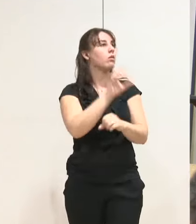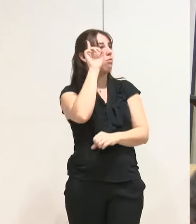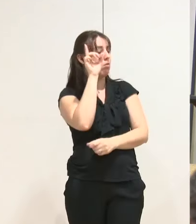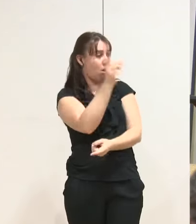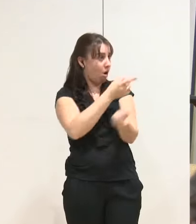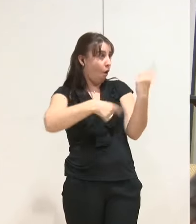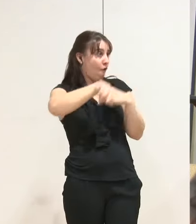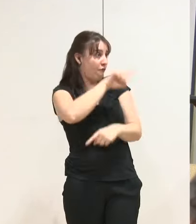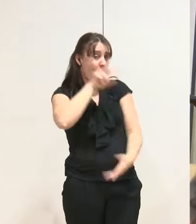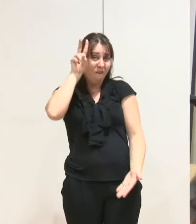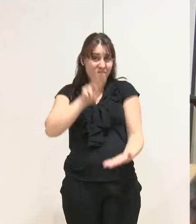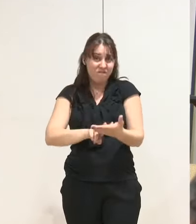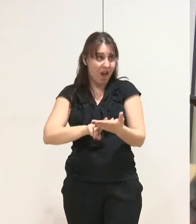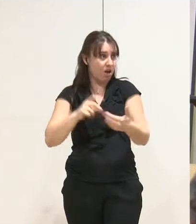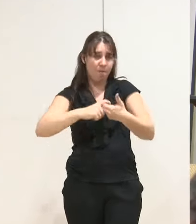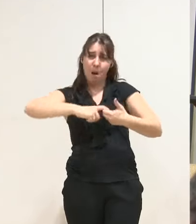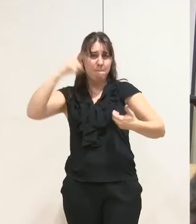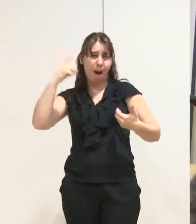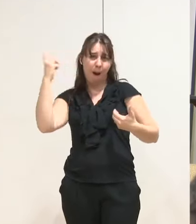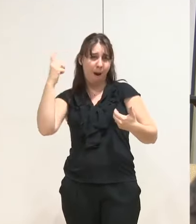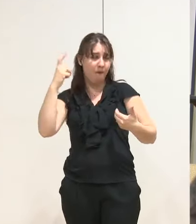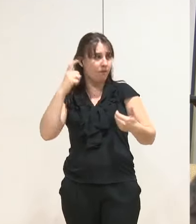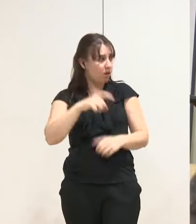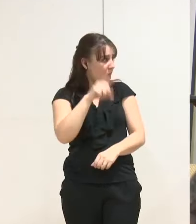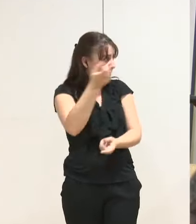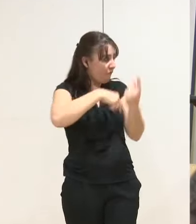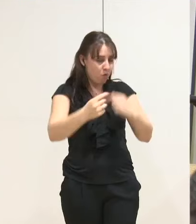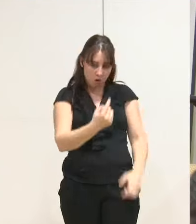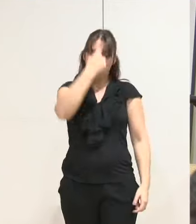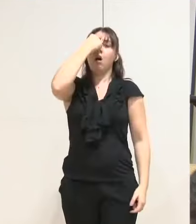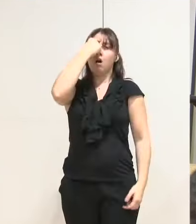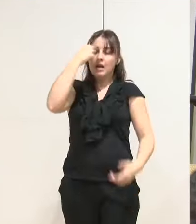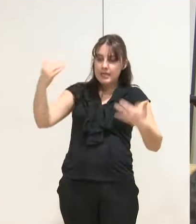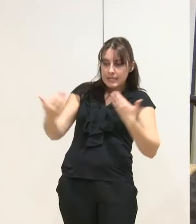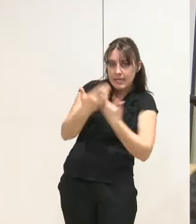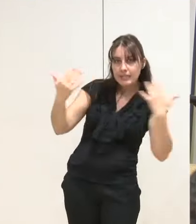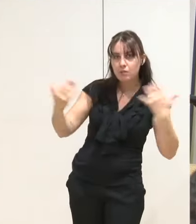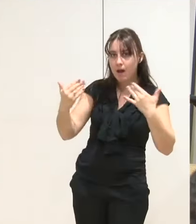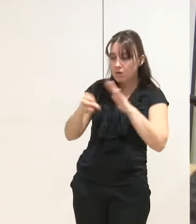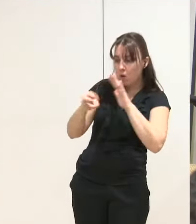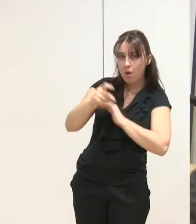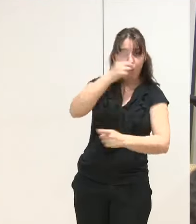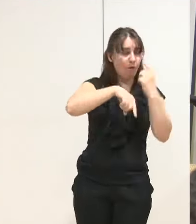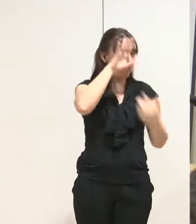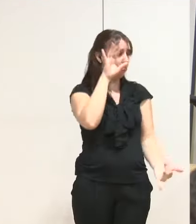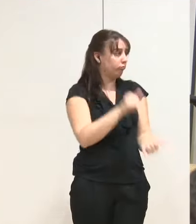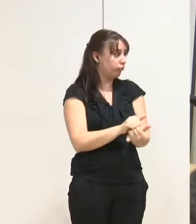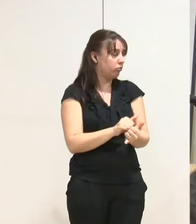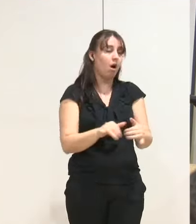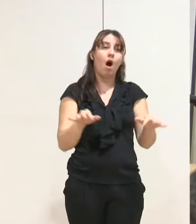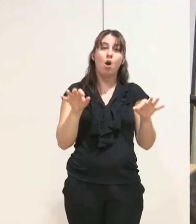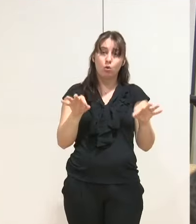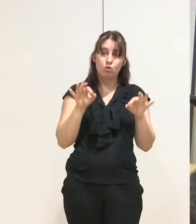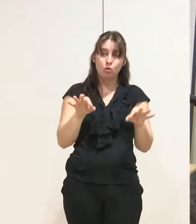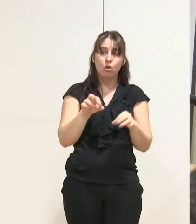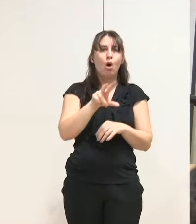pas dans le vrai il faut que vous vous vous soyez conscient de ce qui se passe à Greno je crois que vous n'avez pas alors effectivement